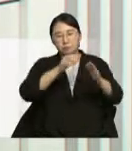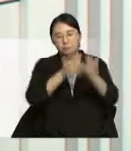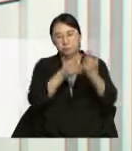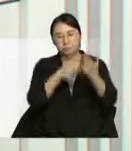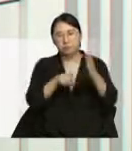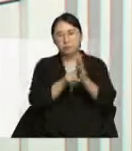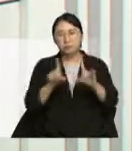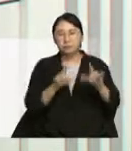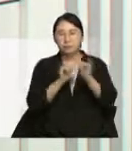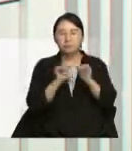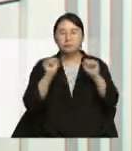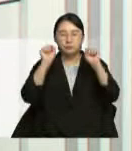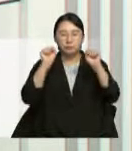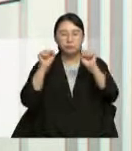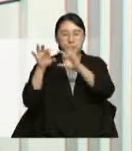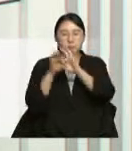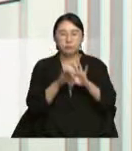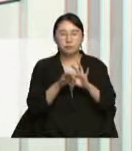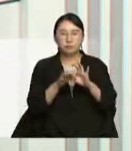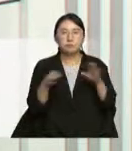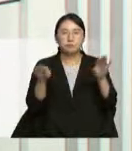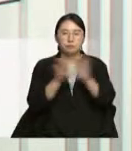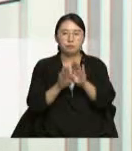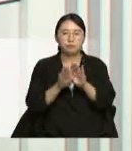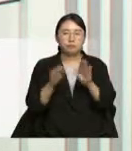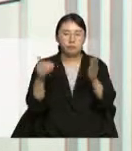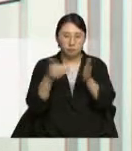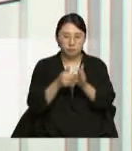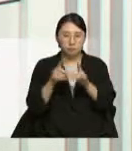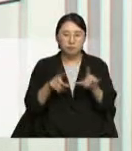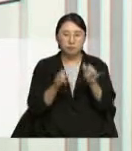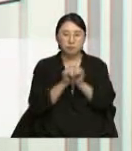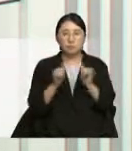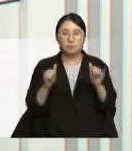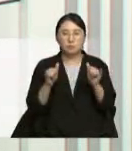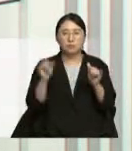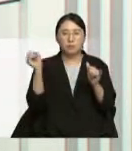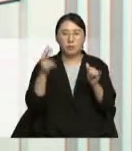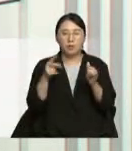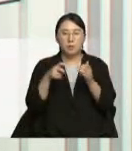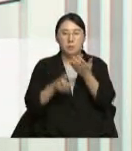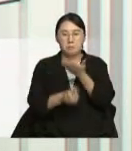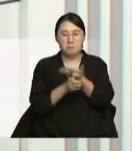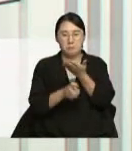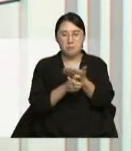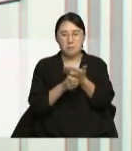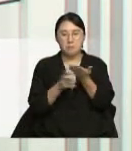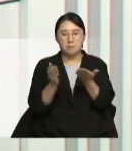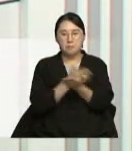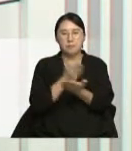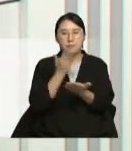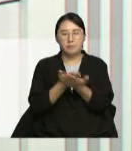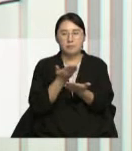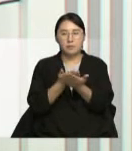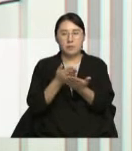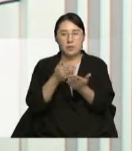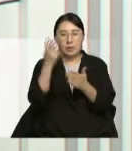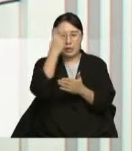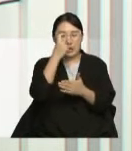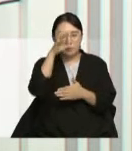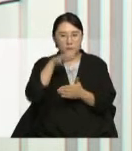주민운동이 있었지만 우체국은 결국 문을 닫았죠. 최근 주민들이 우체국 폐국의 위법성 여부를 가려달라며